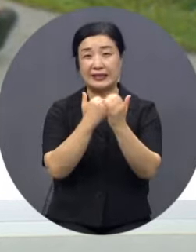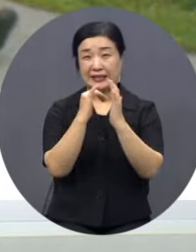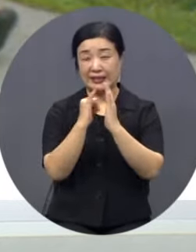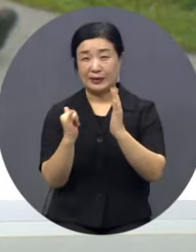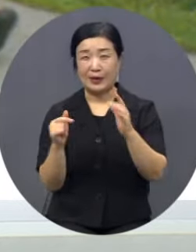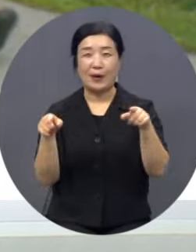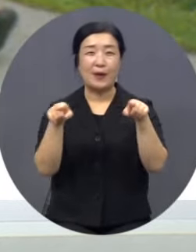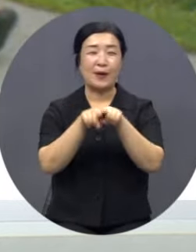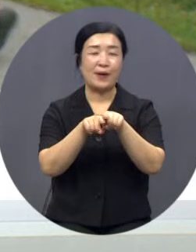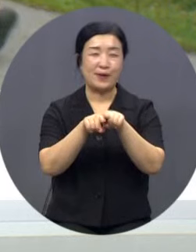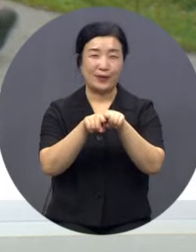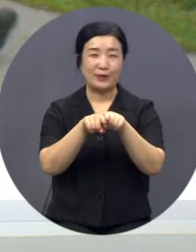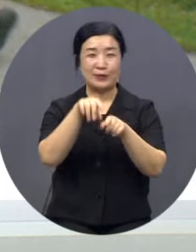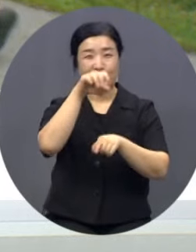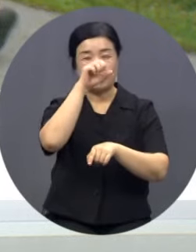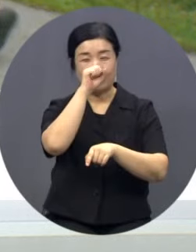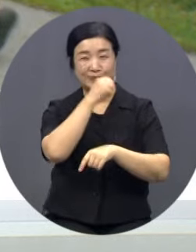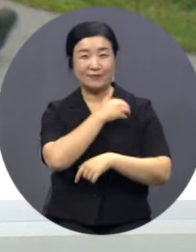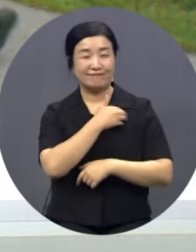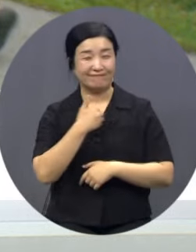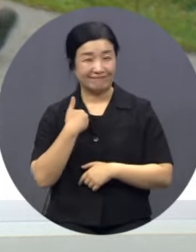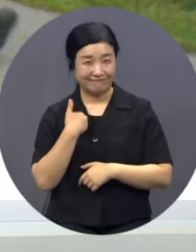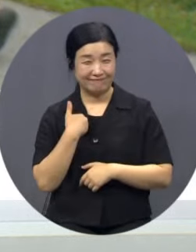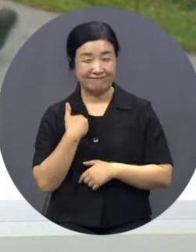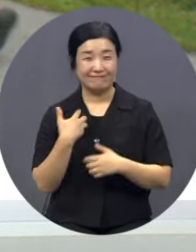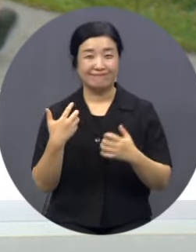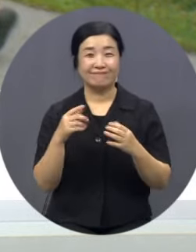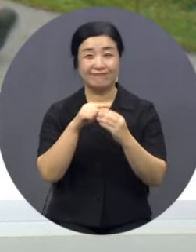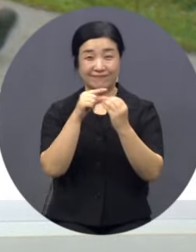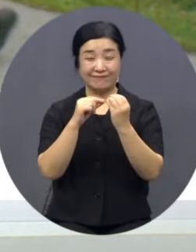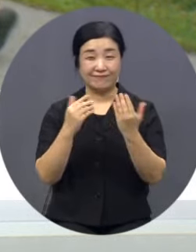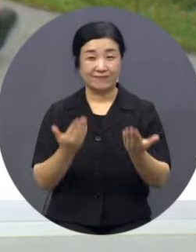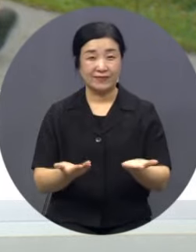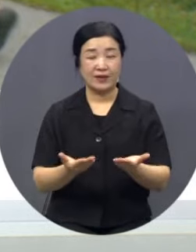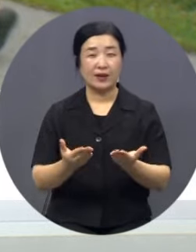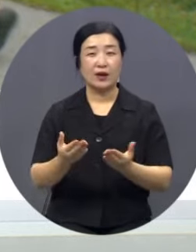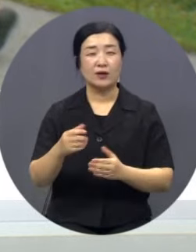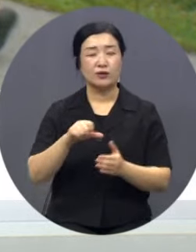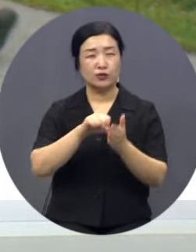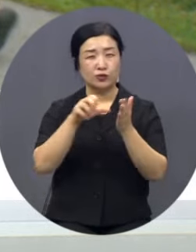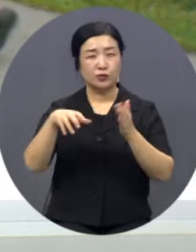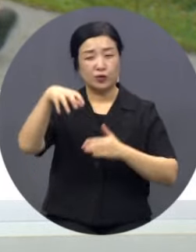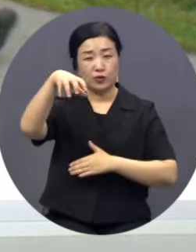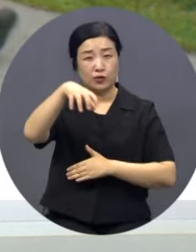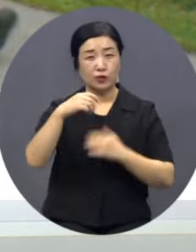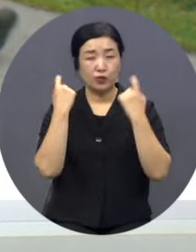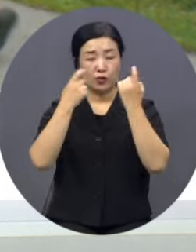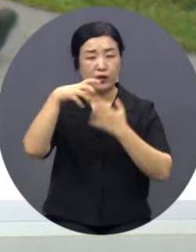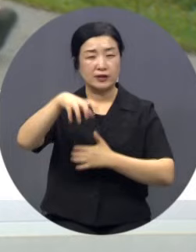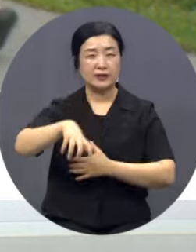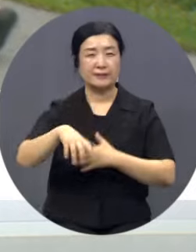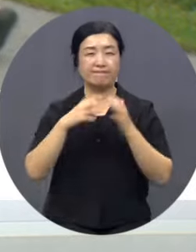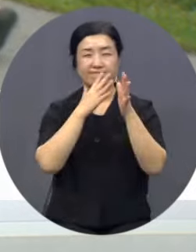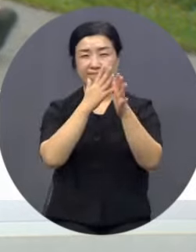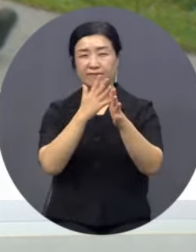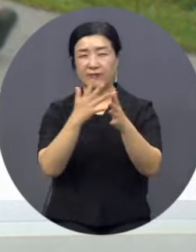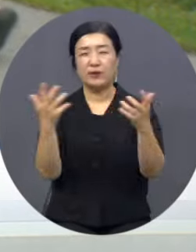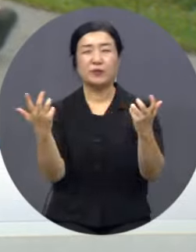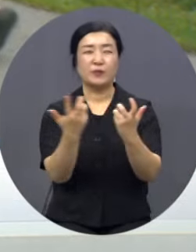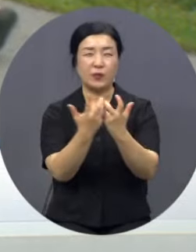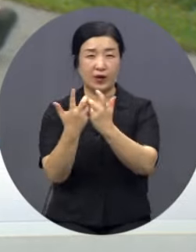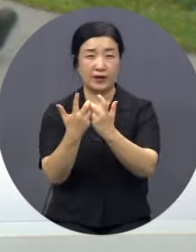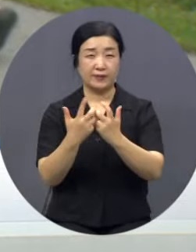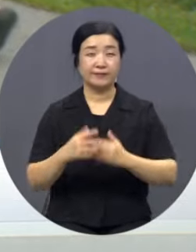친지들과 함께 넉넉한 하루를 보냈는데요. 황금 연휴를 맞아 주요 관광지는 나들이 객의 발길이 이어졌습니다.